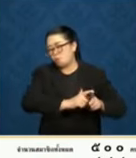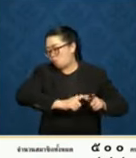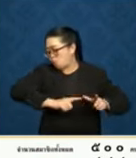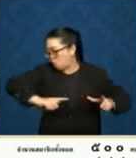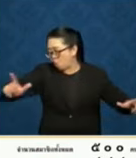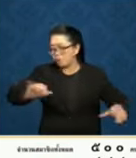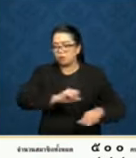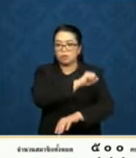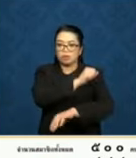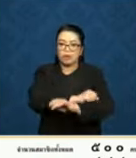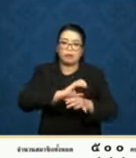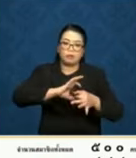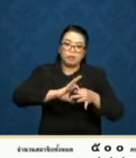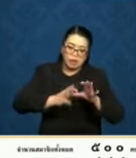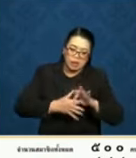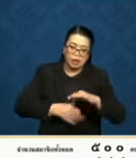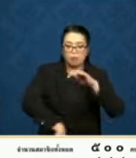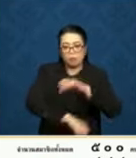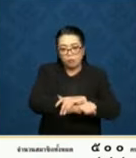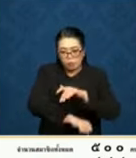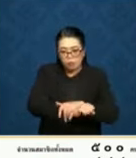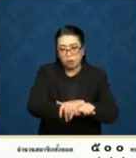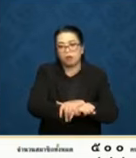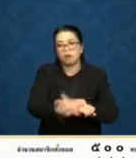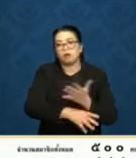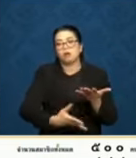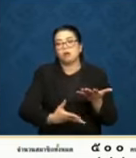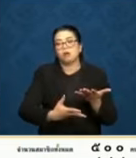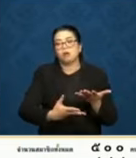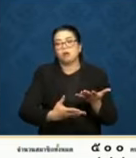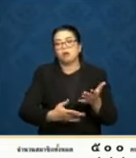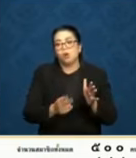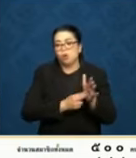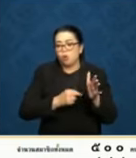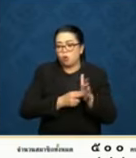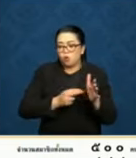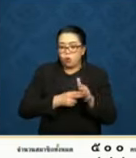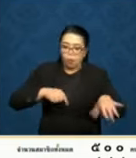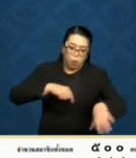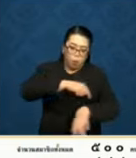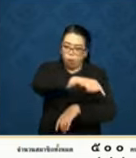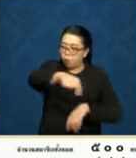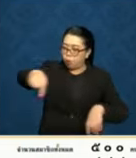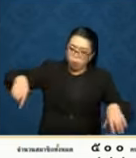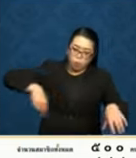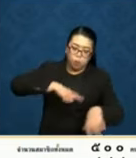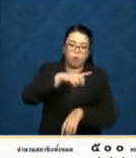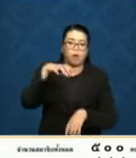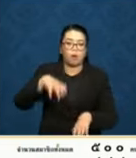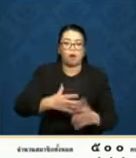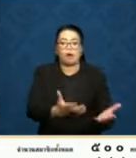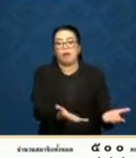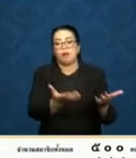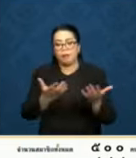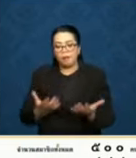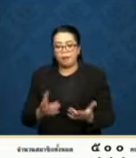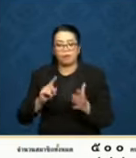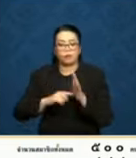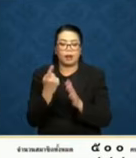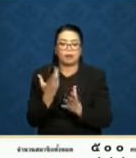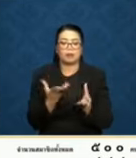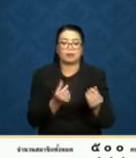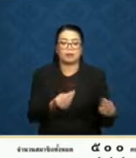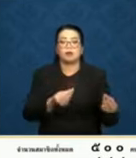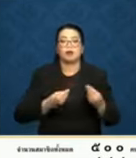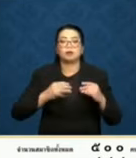ามกิรา ไม่วาจะเป็นสนามฟตบอลแล้วก็รวมทางรู้วิ่งเป็พื้ทขนัดใหญ่ที่การเคหาได้รบมาตงแต่ตอนแรกแล